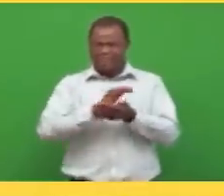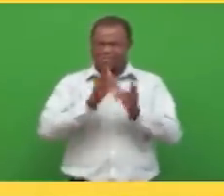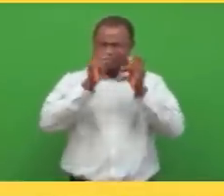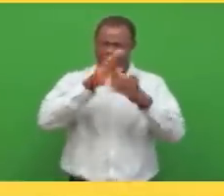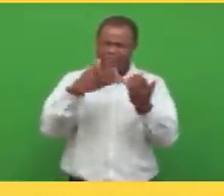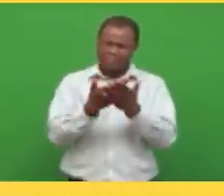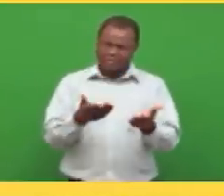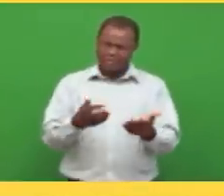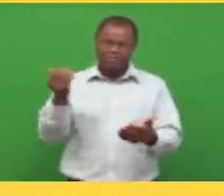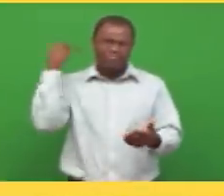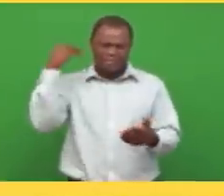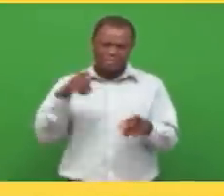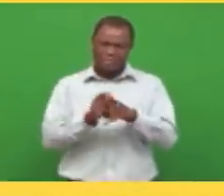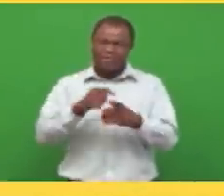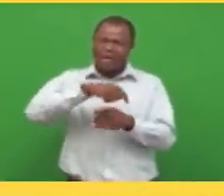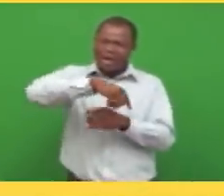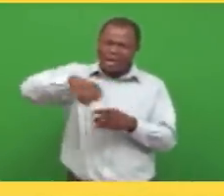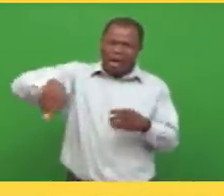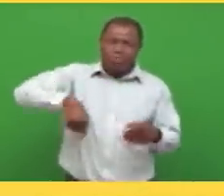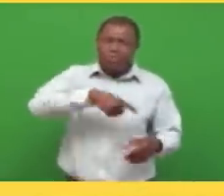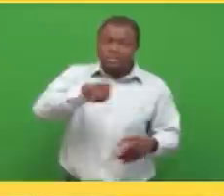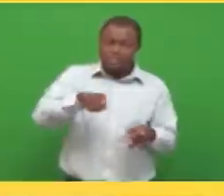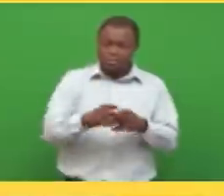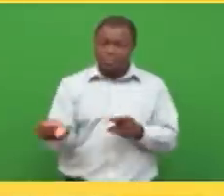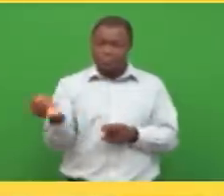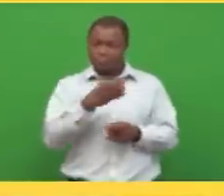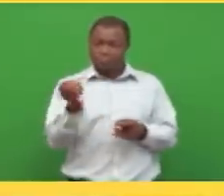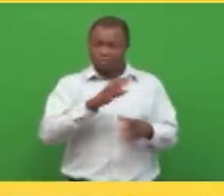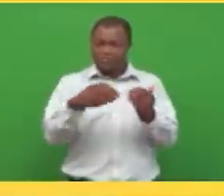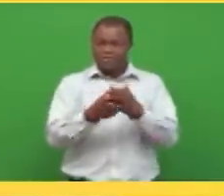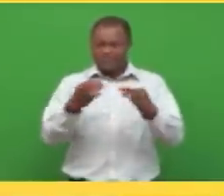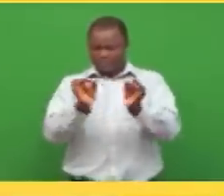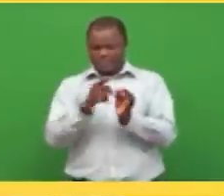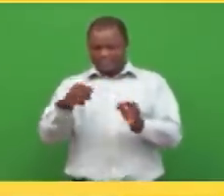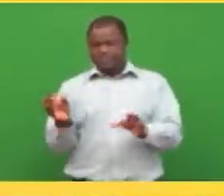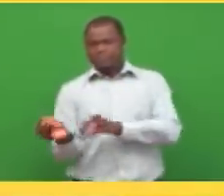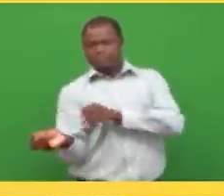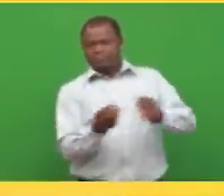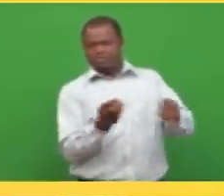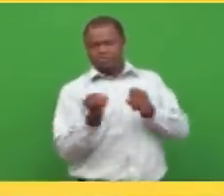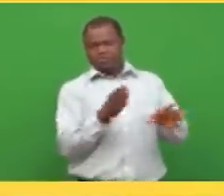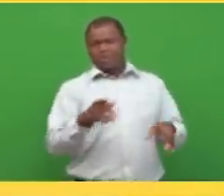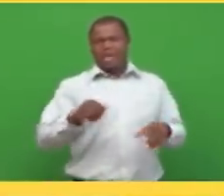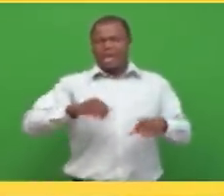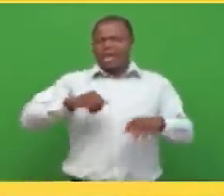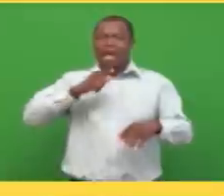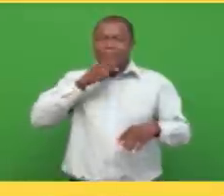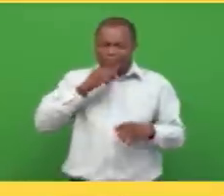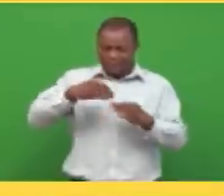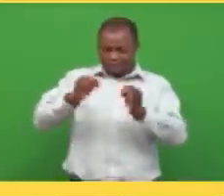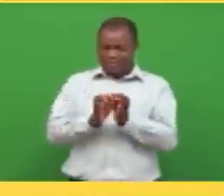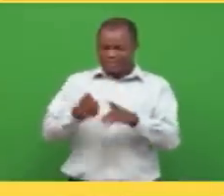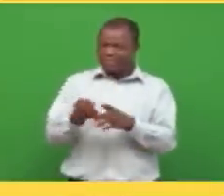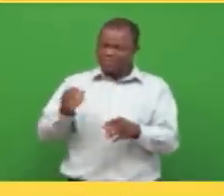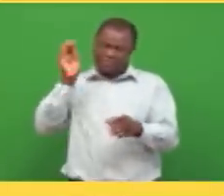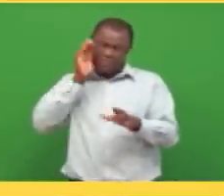mukanda yatakambotaura pane chimwe chirongwa isingazika nokumba iyaya inongoendera kuhama dzavo chete kana kuhama dzana mai koko chete. Zvino mukadzi akazviziva